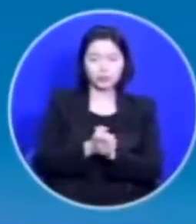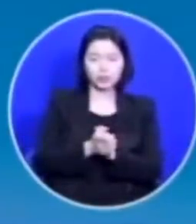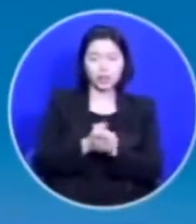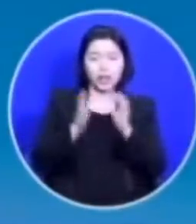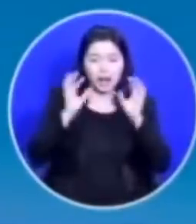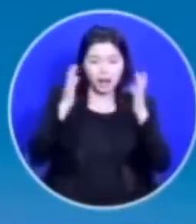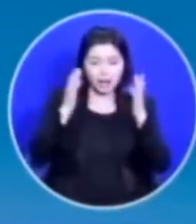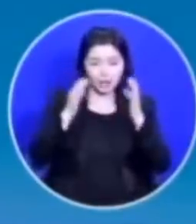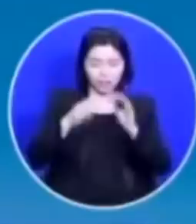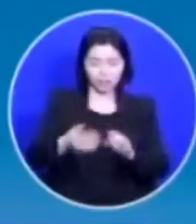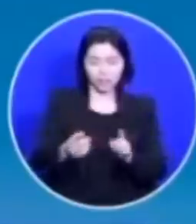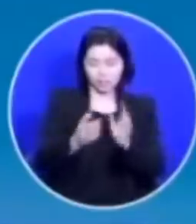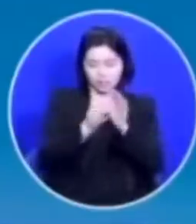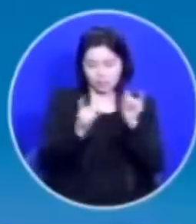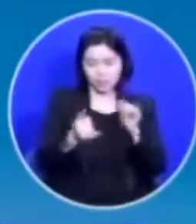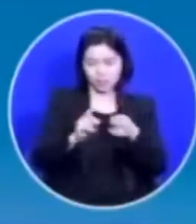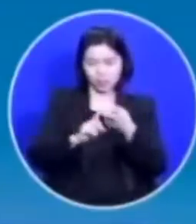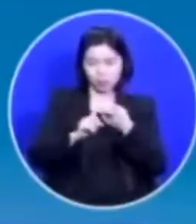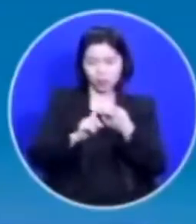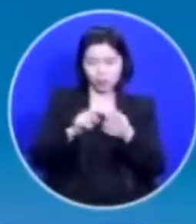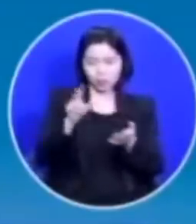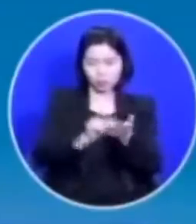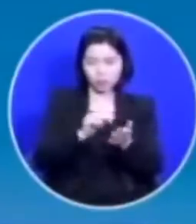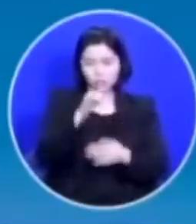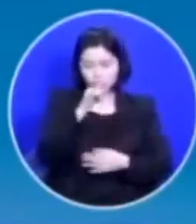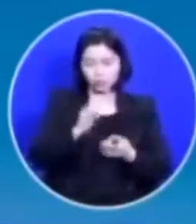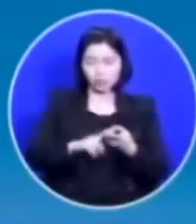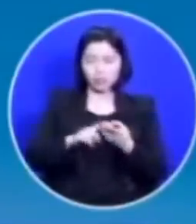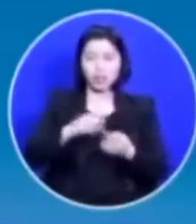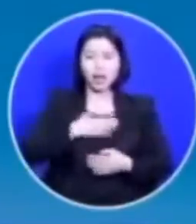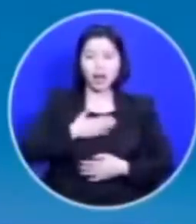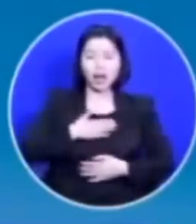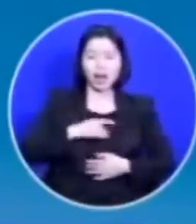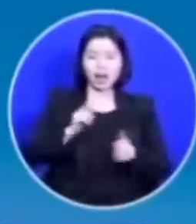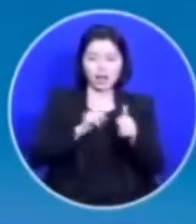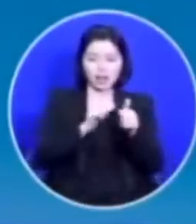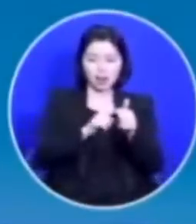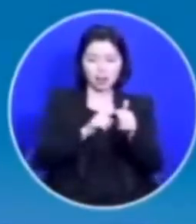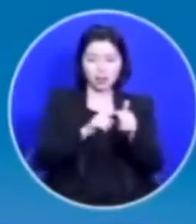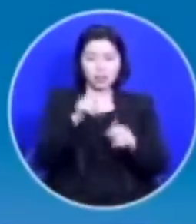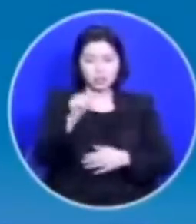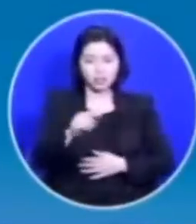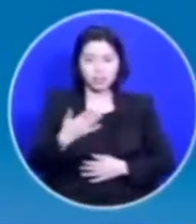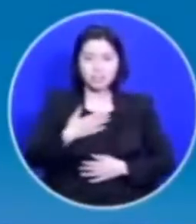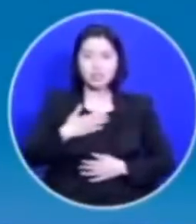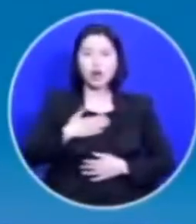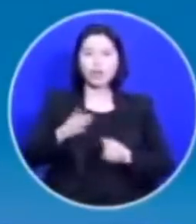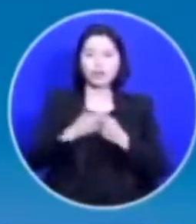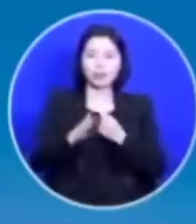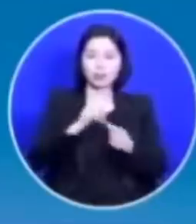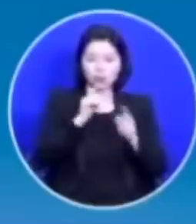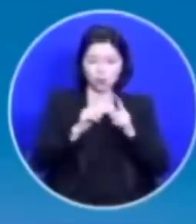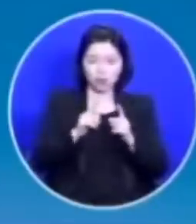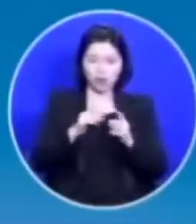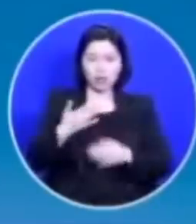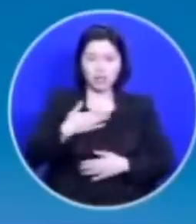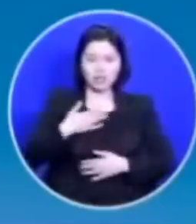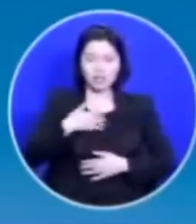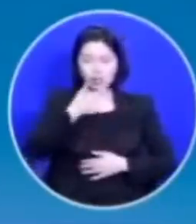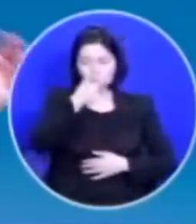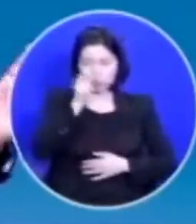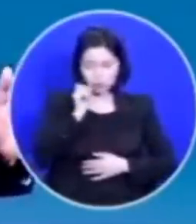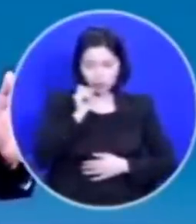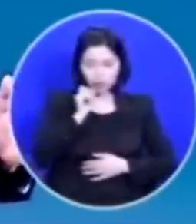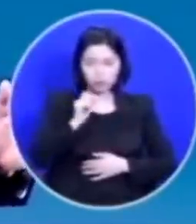아이가 대인관계에 문제가 있음을 알게 되었습니다 남편을 그것이 재 때문이라고 했습니다 저에게 있는 허물이